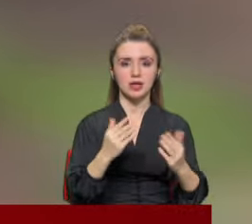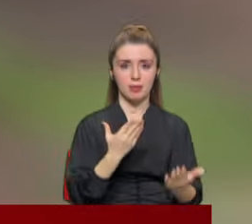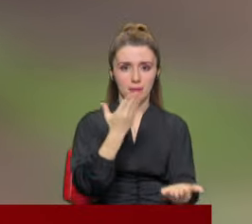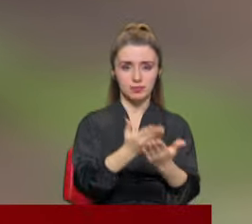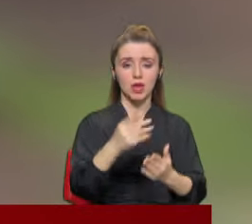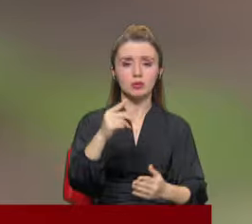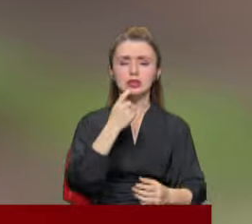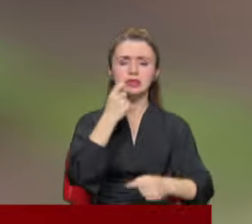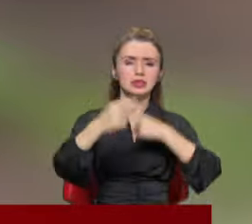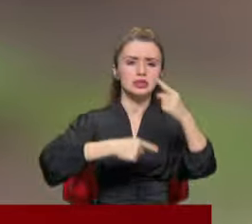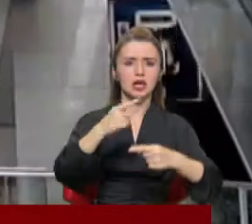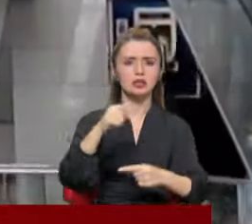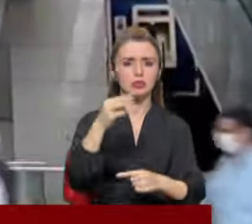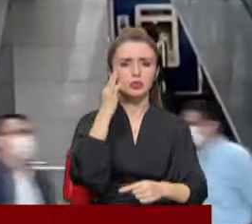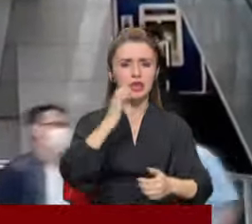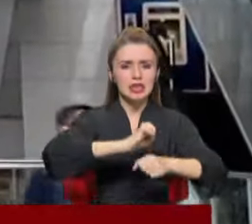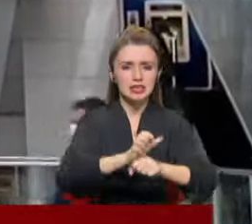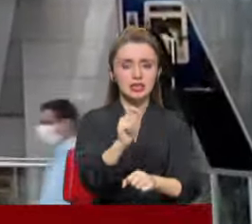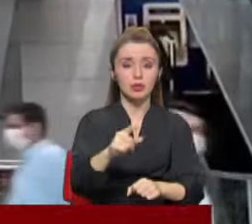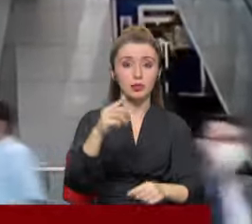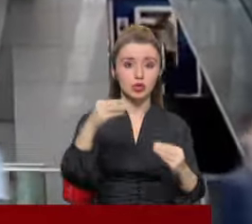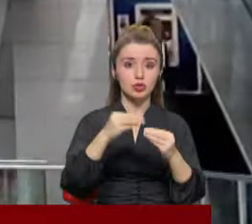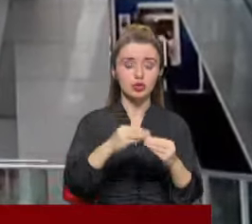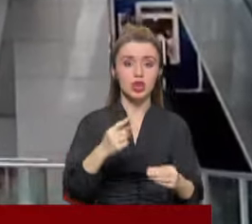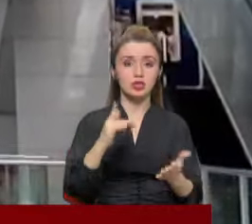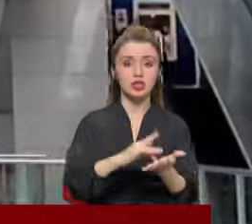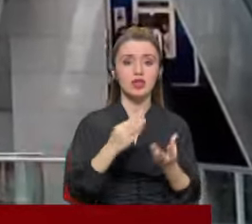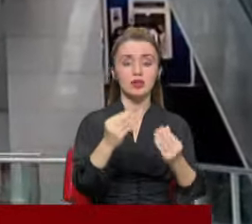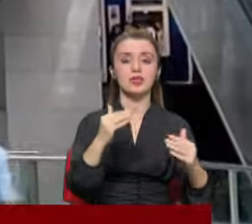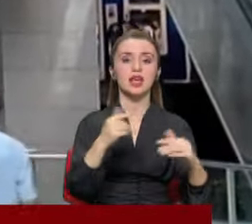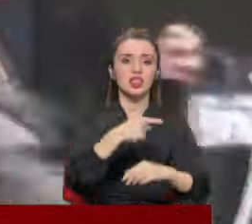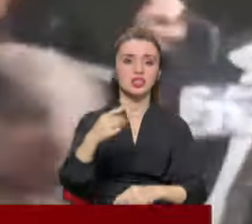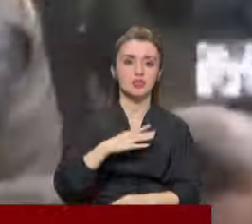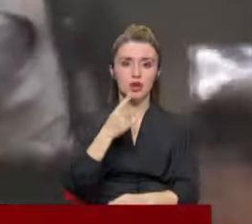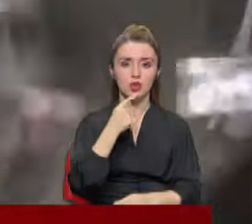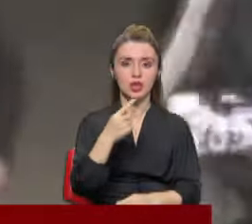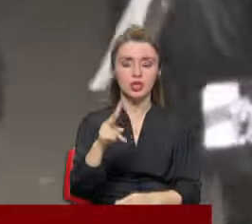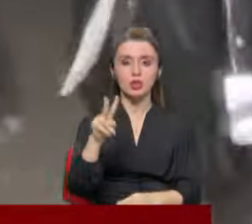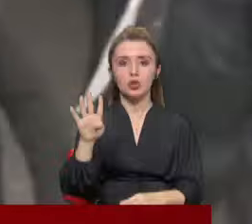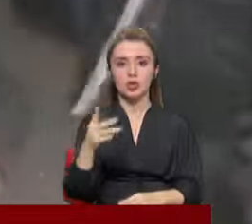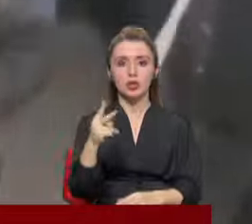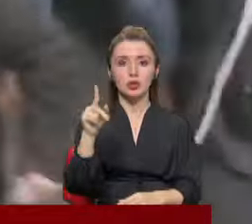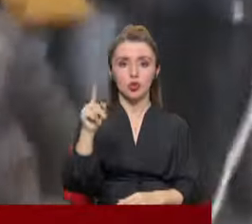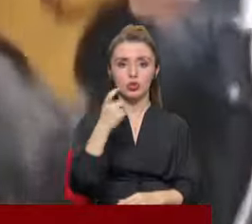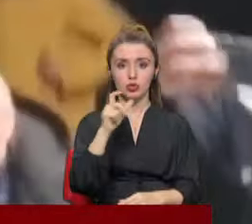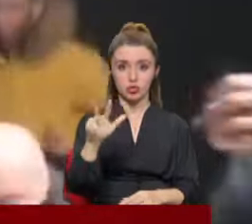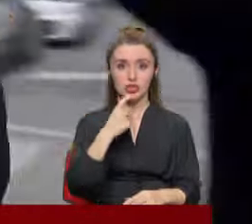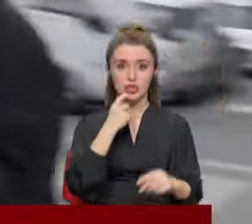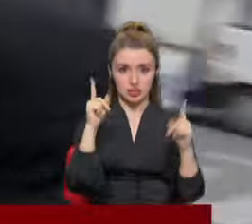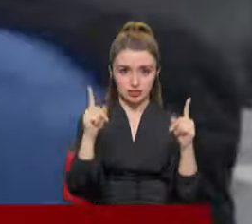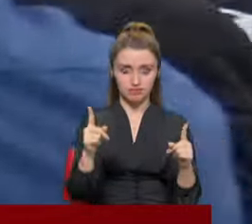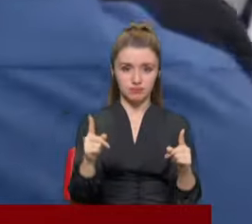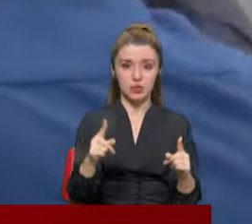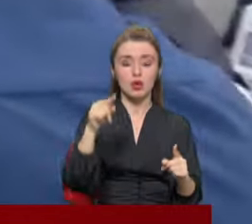yıllarca istismar eden Kadir İstekli'ye tek suçtan ceza verilmesine eksik buldu mahkeme. 2004-2013 yılları arası için